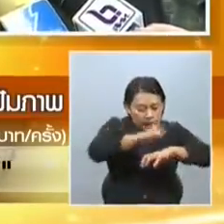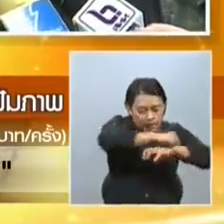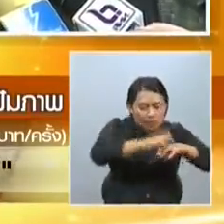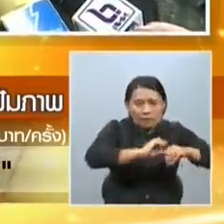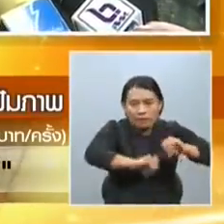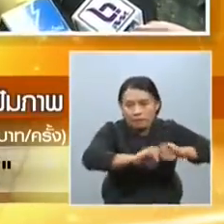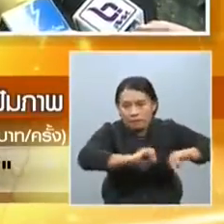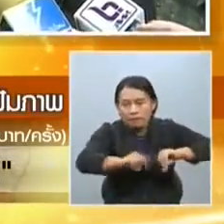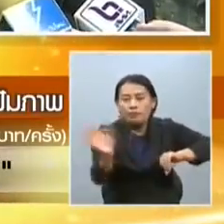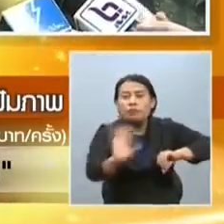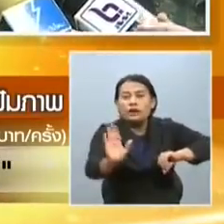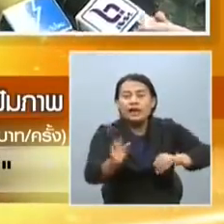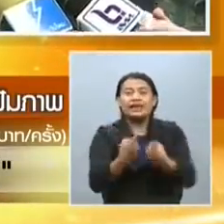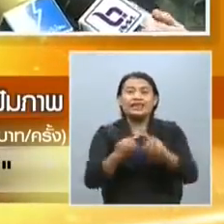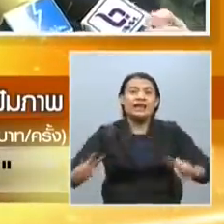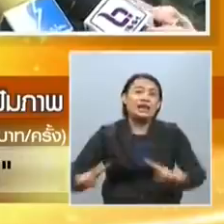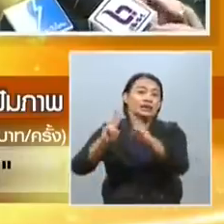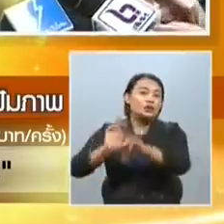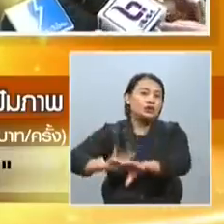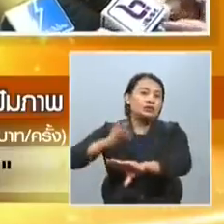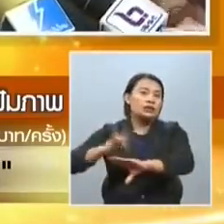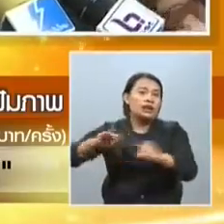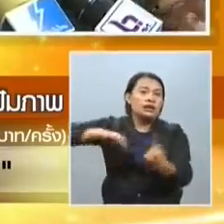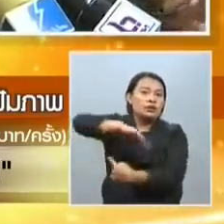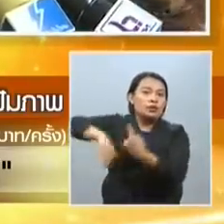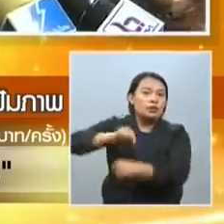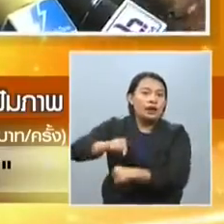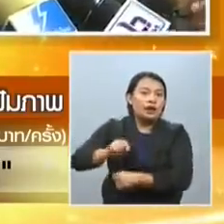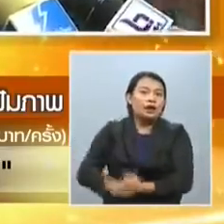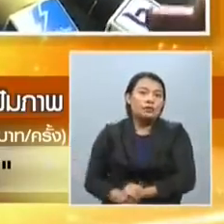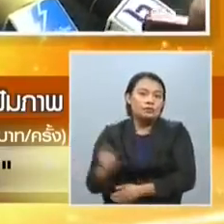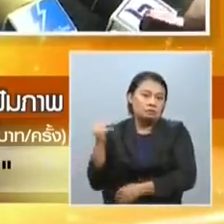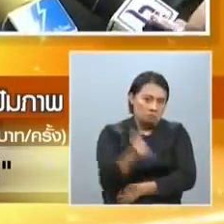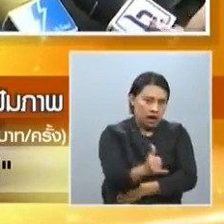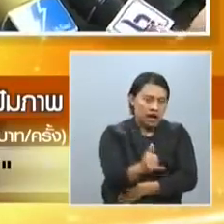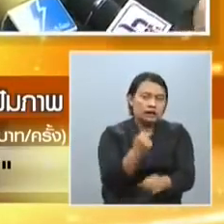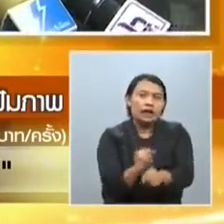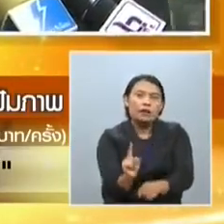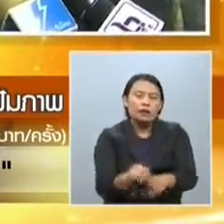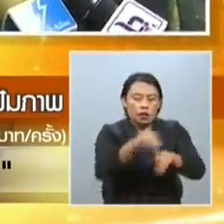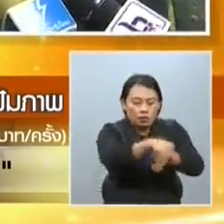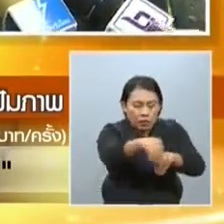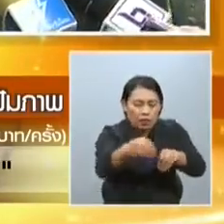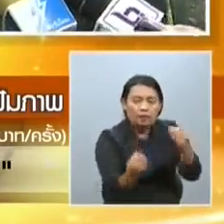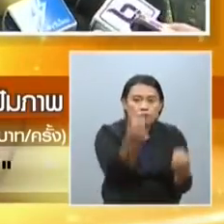ลาการแต่จะให้กระทรวงทรัพยากรธรรมชาติและสิ่งแวดล้อมเข้ามาปลูกต้นไม้ท่านบอกว่าสอดคล้องกับ